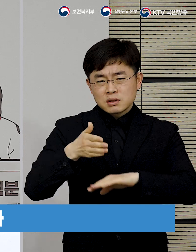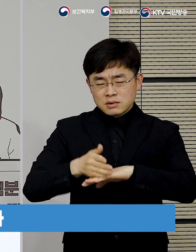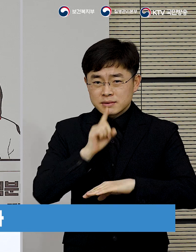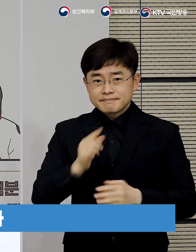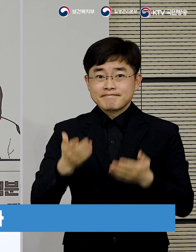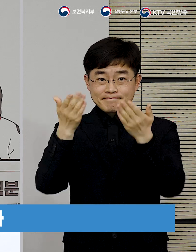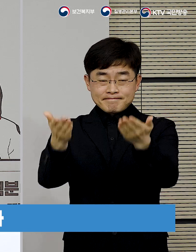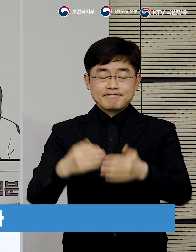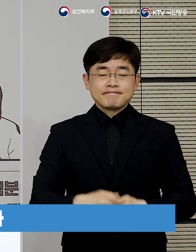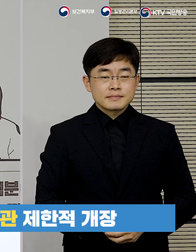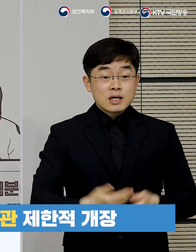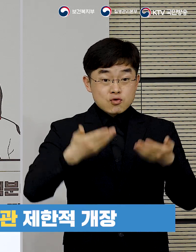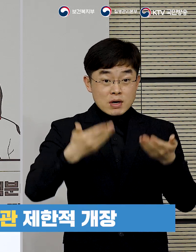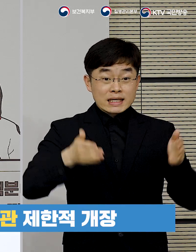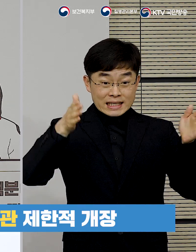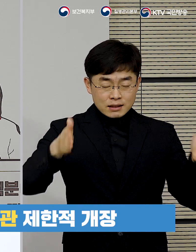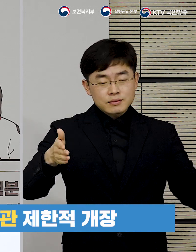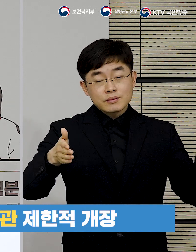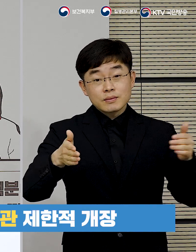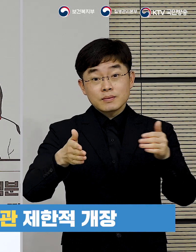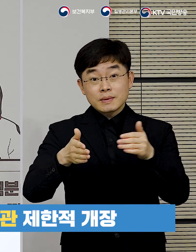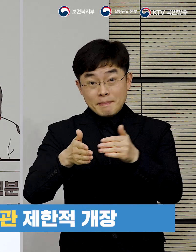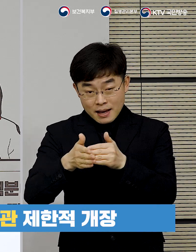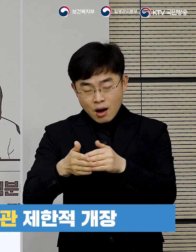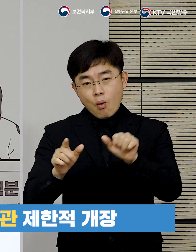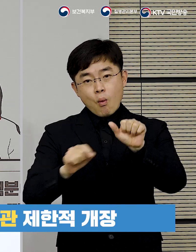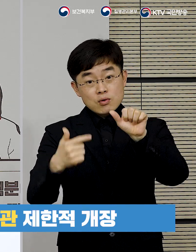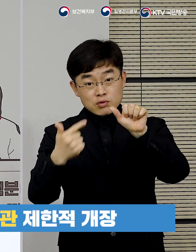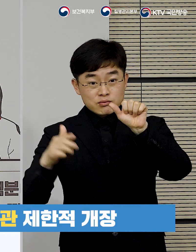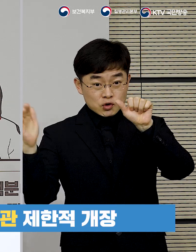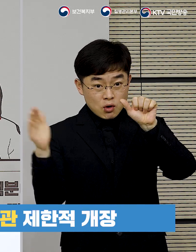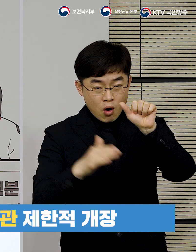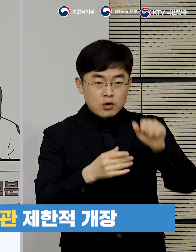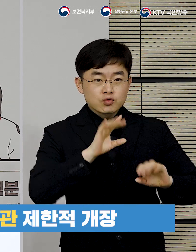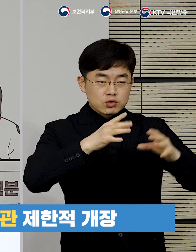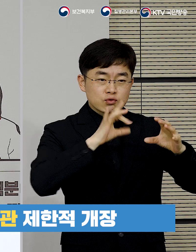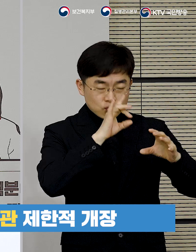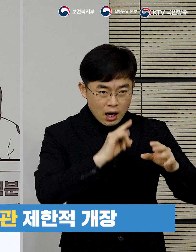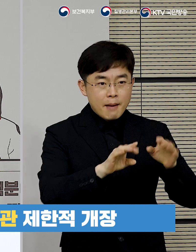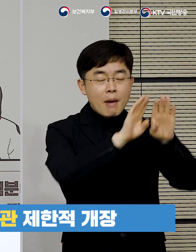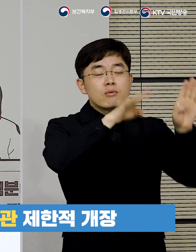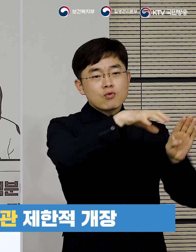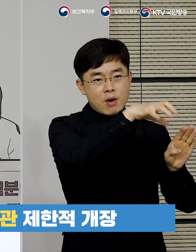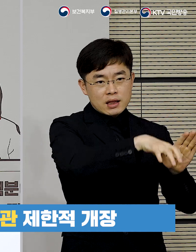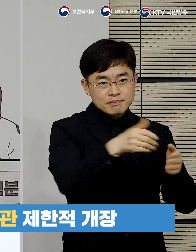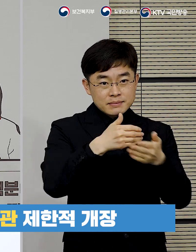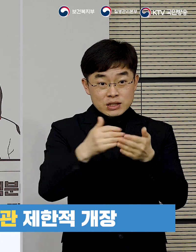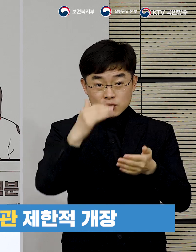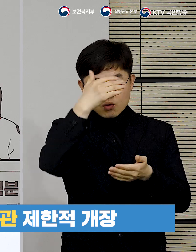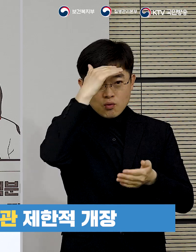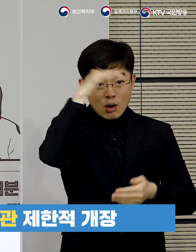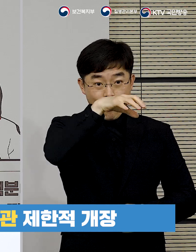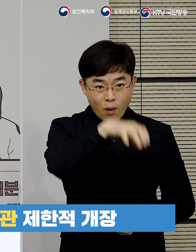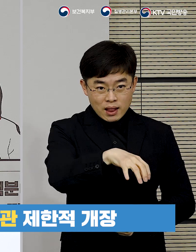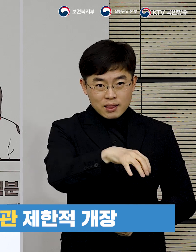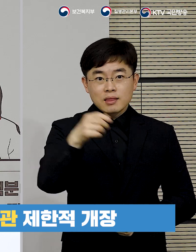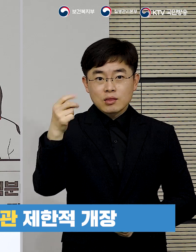진심으로 감사의 말씀을 드립니다. 정부는 연휴가 끝나는 5월 6일부터